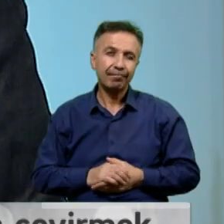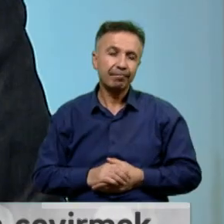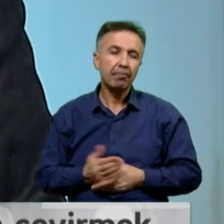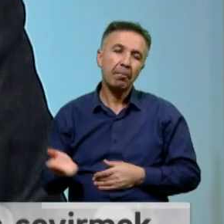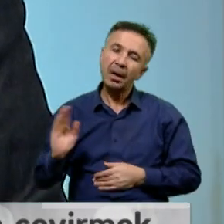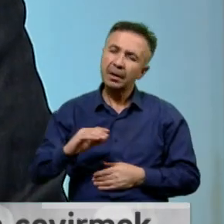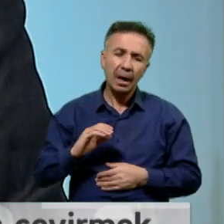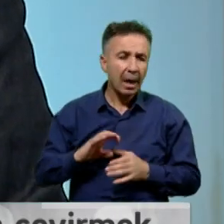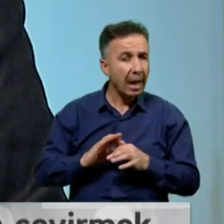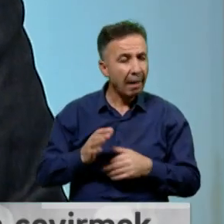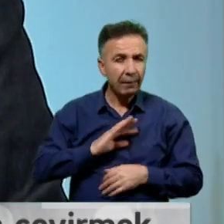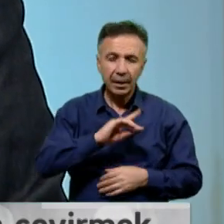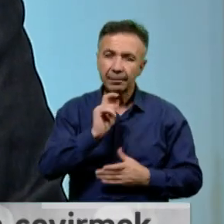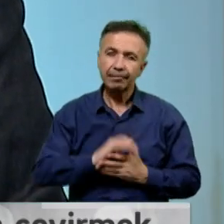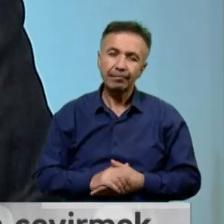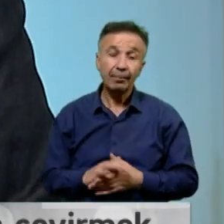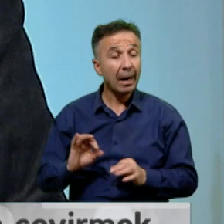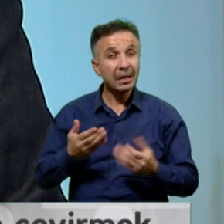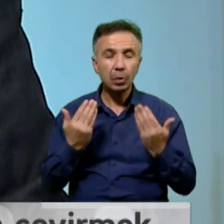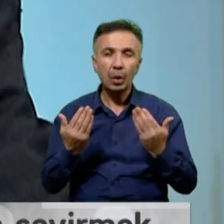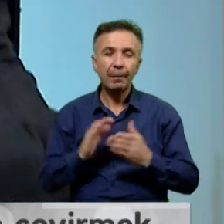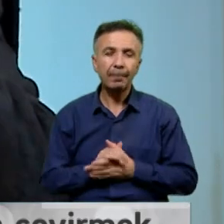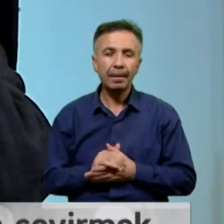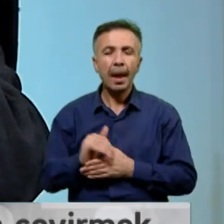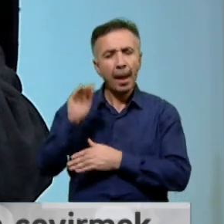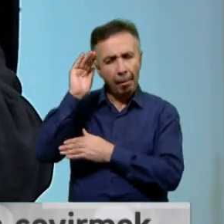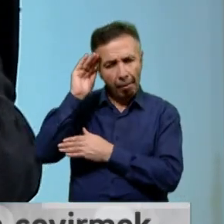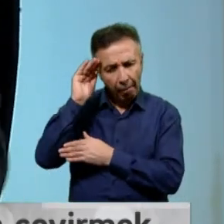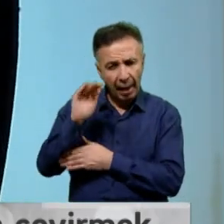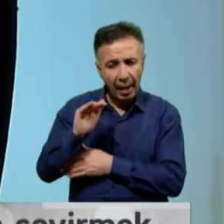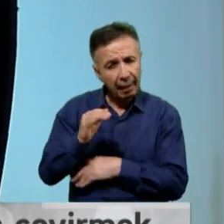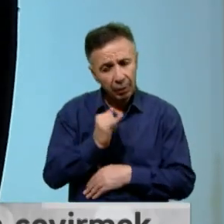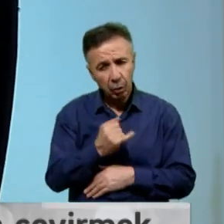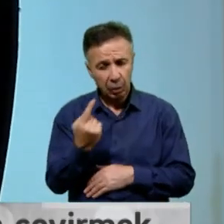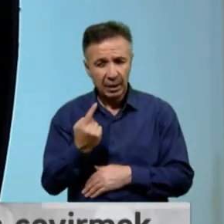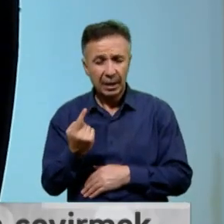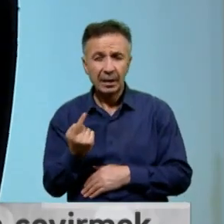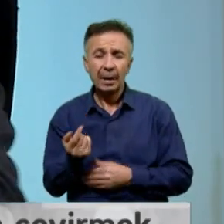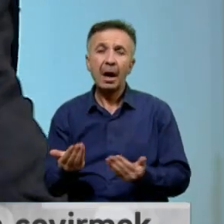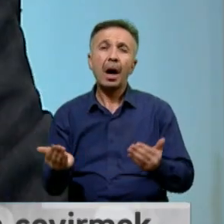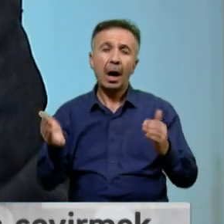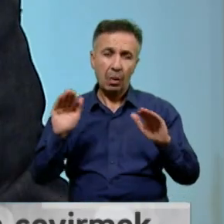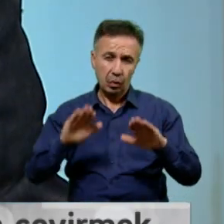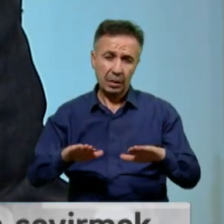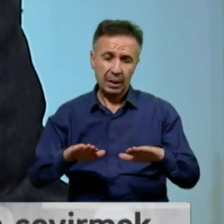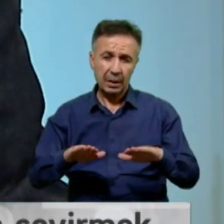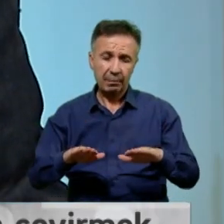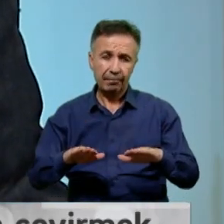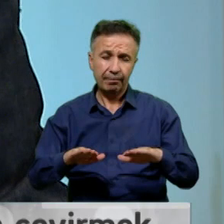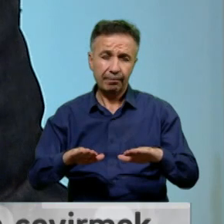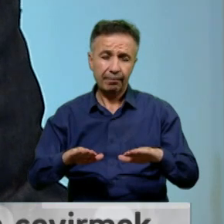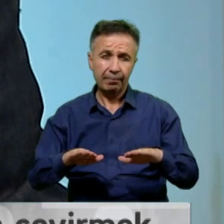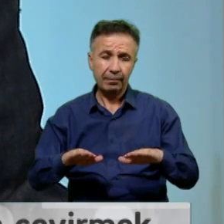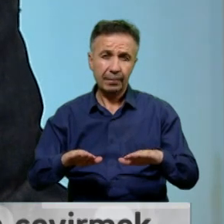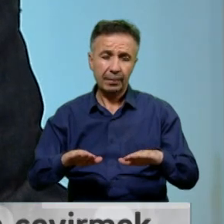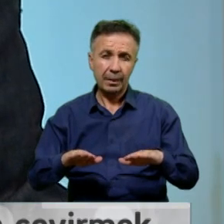başka ne var? Bela musibetlerde avuç içini aşağı yönelttiğine